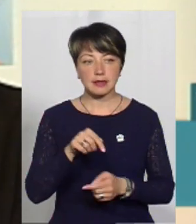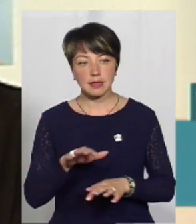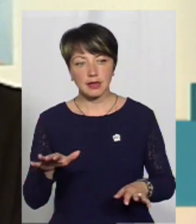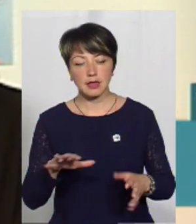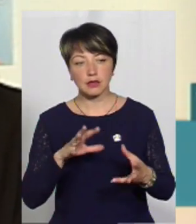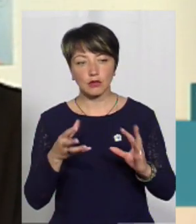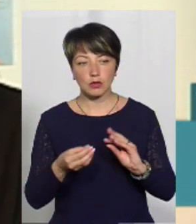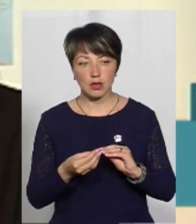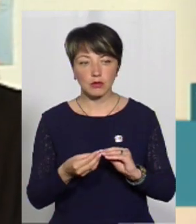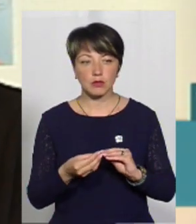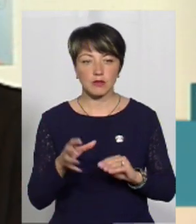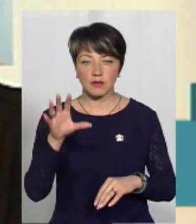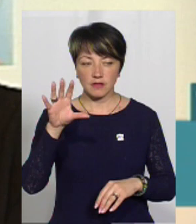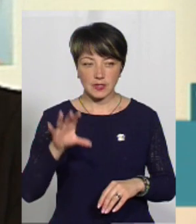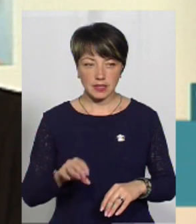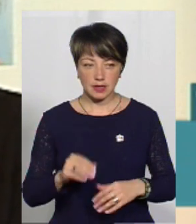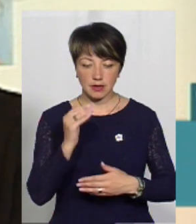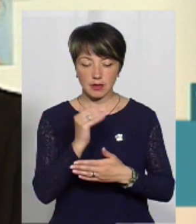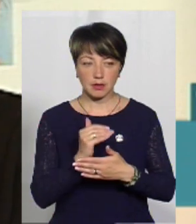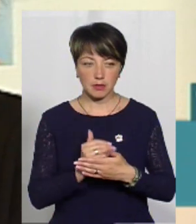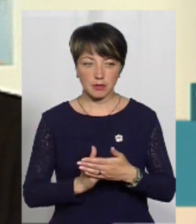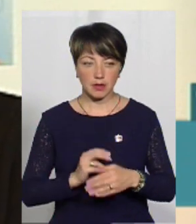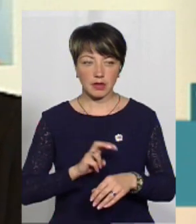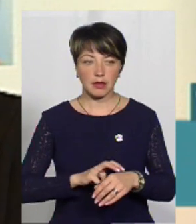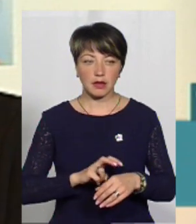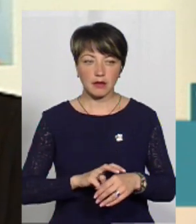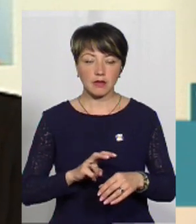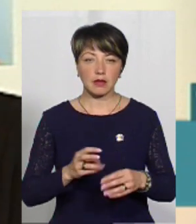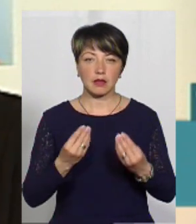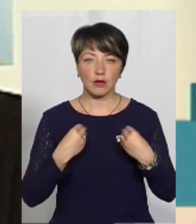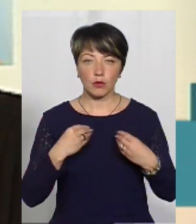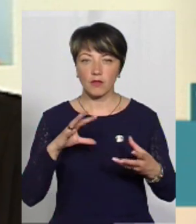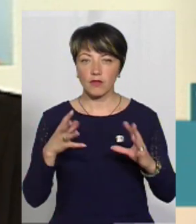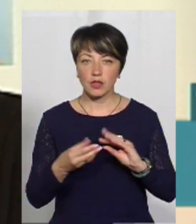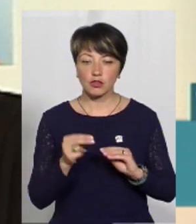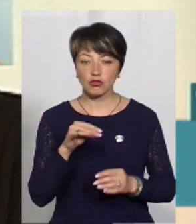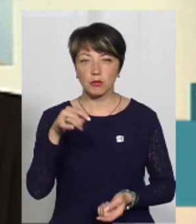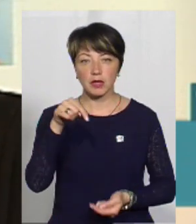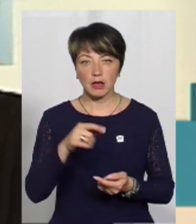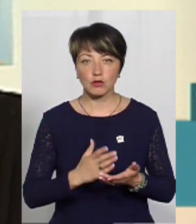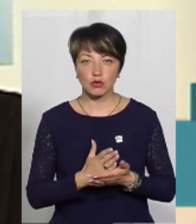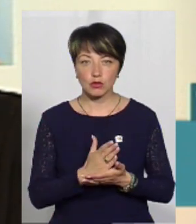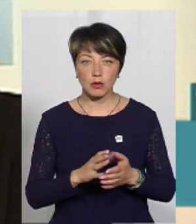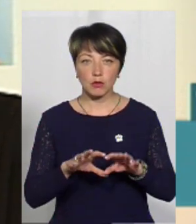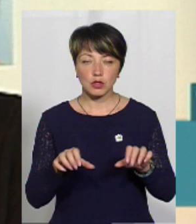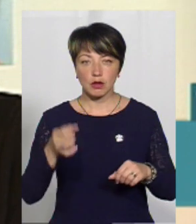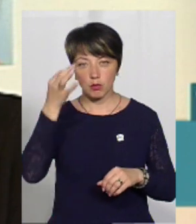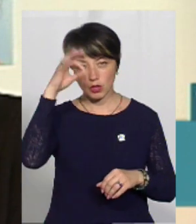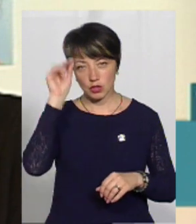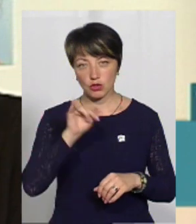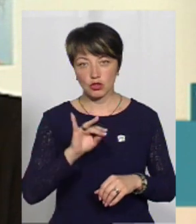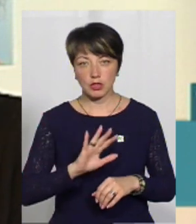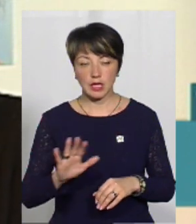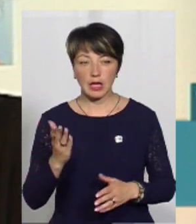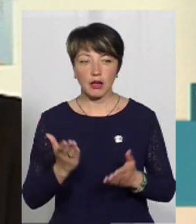за результатами вже оцінки всіх медичних працівників, вони нам дають висновок, чи він придатний до служби на посаді поліцейського, чи не